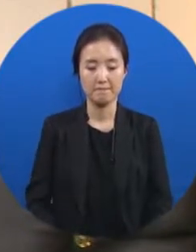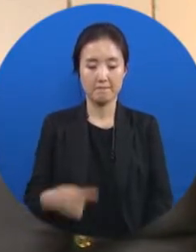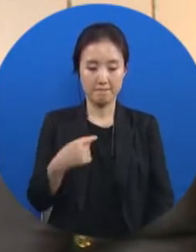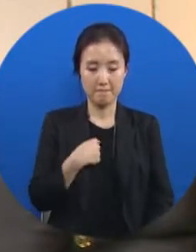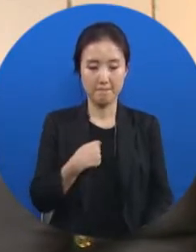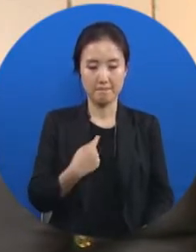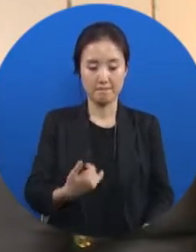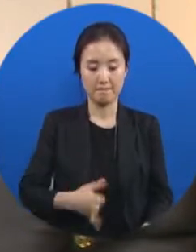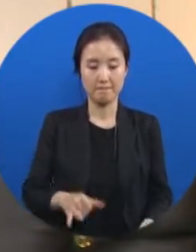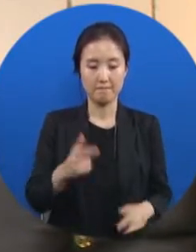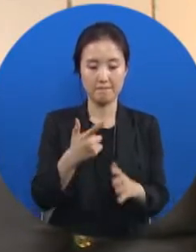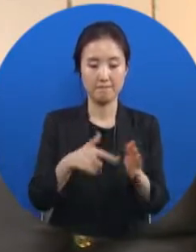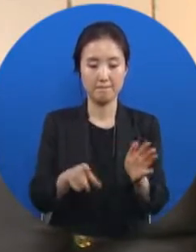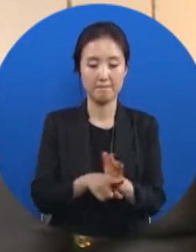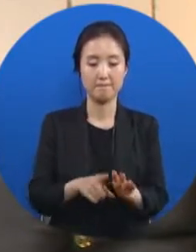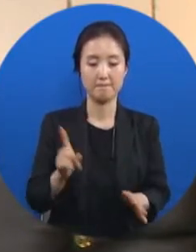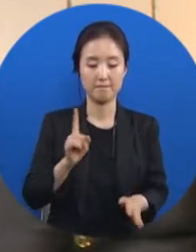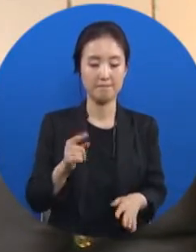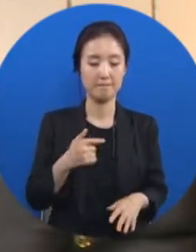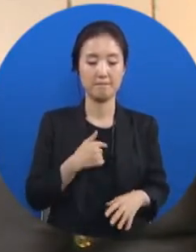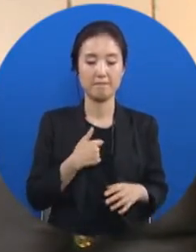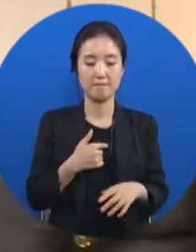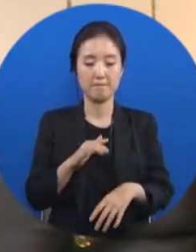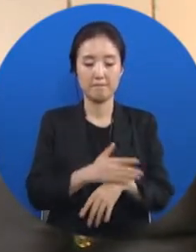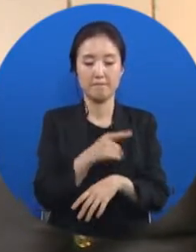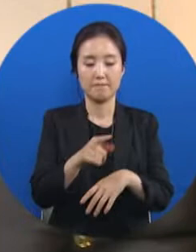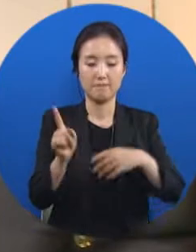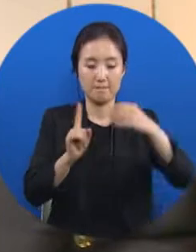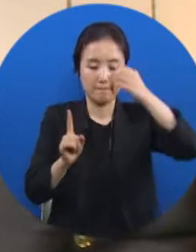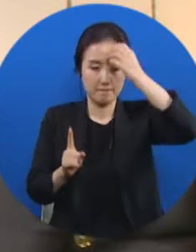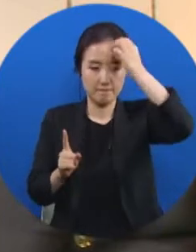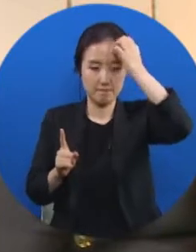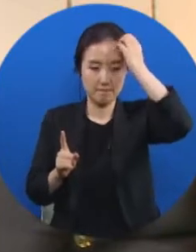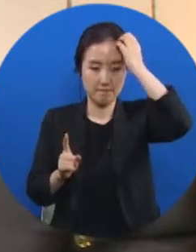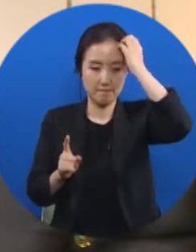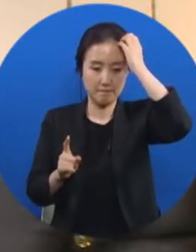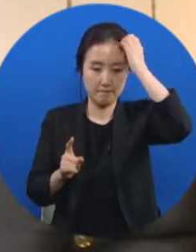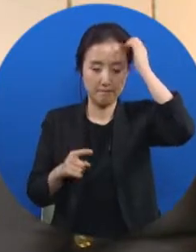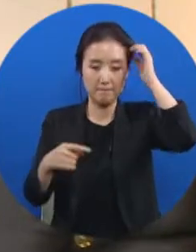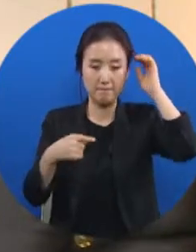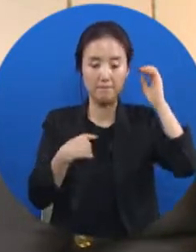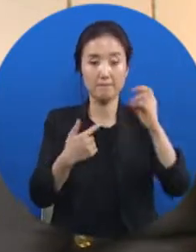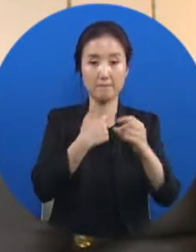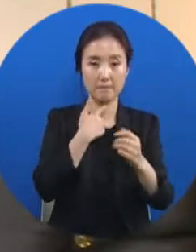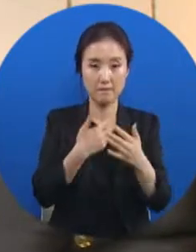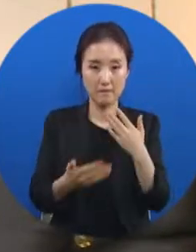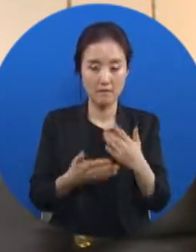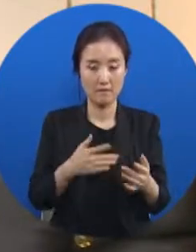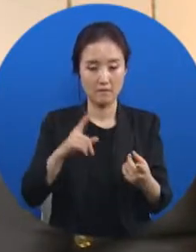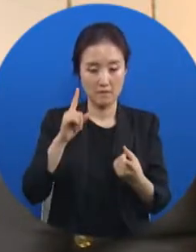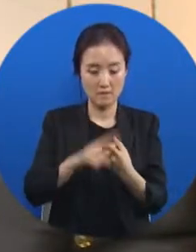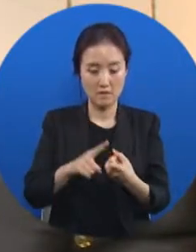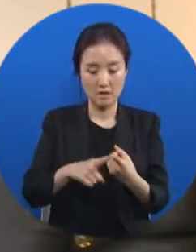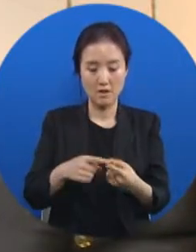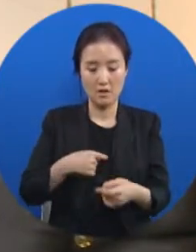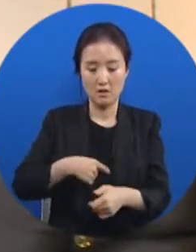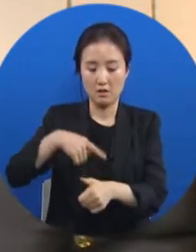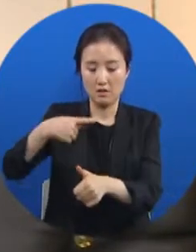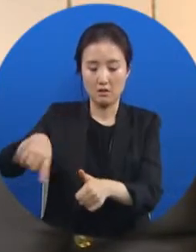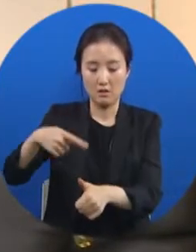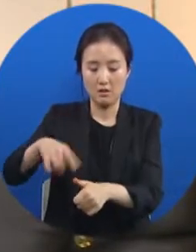저도 저희 아이한테 지금도 근데 제가 잘못하는 것 중에 하나가 제가 경험해온 거대로 무의식 중에 가르치고 있어.